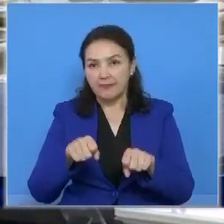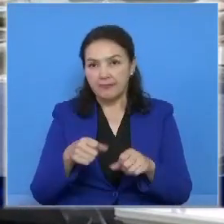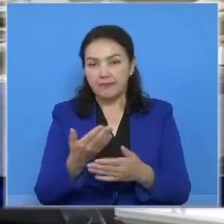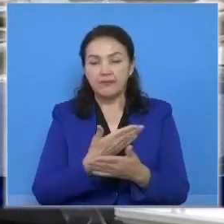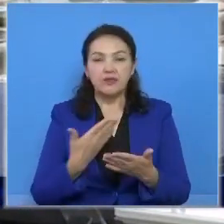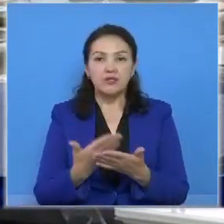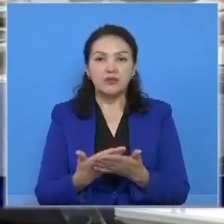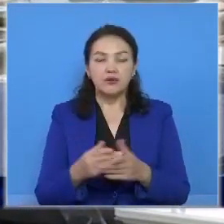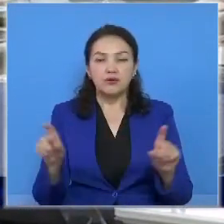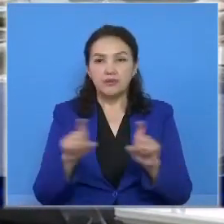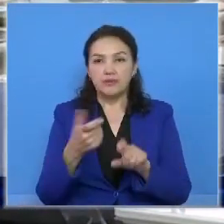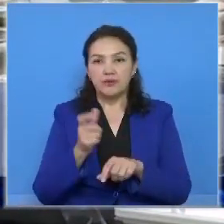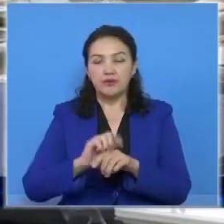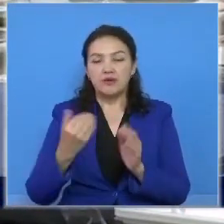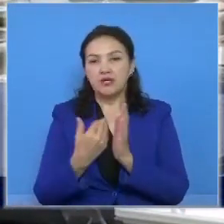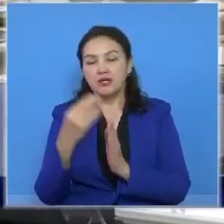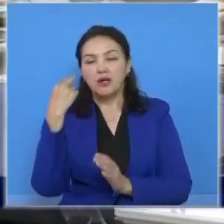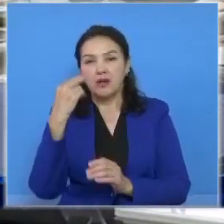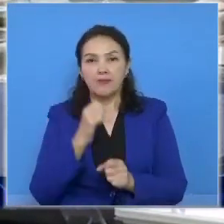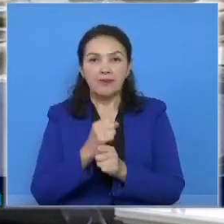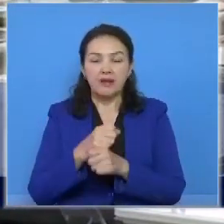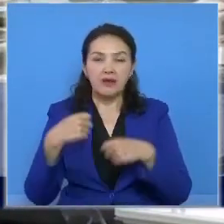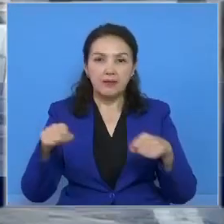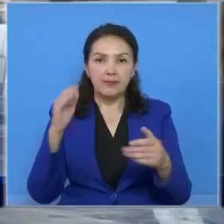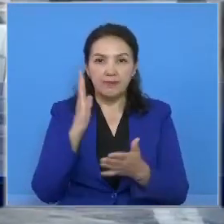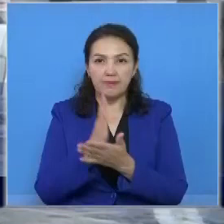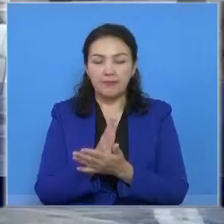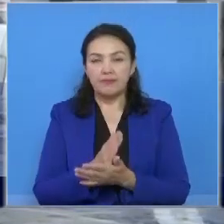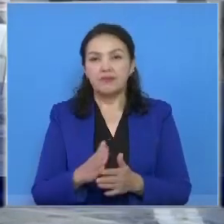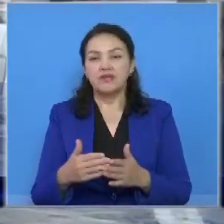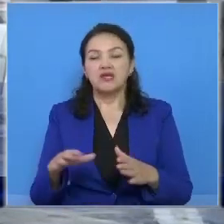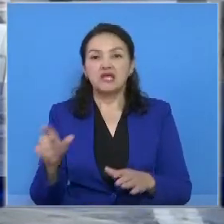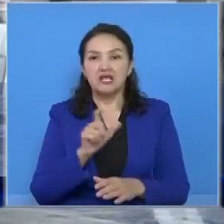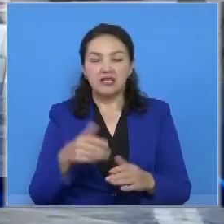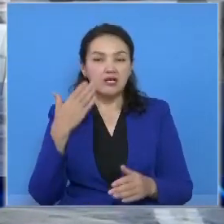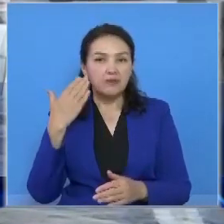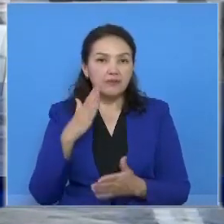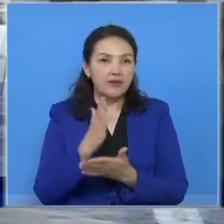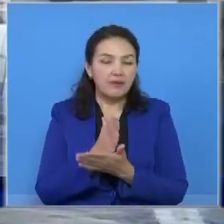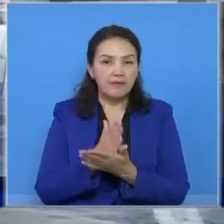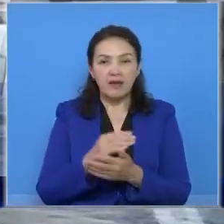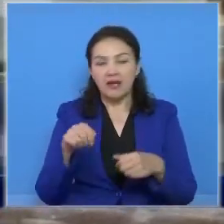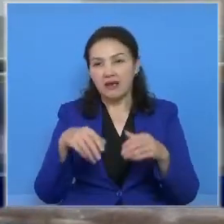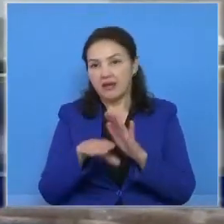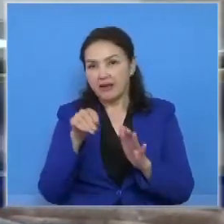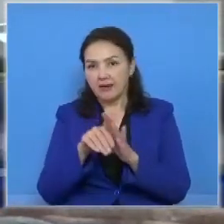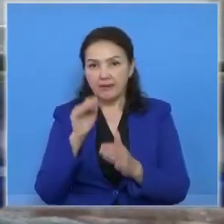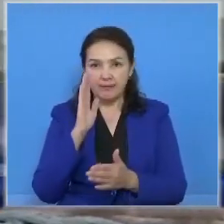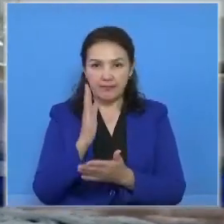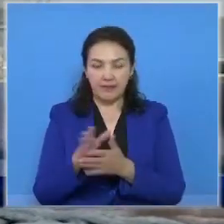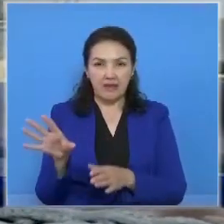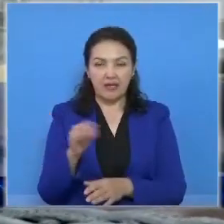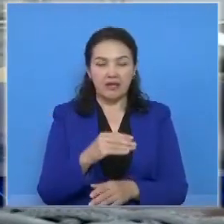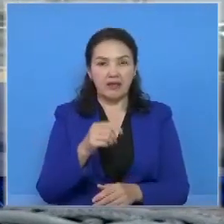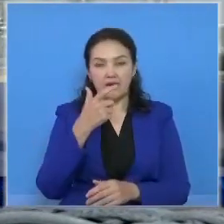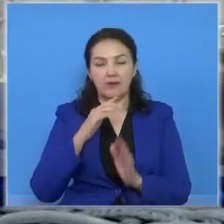Біздің дүкендерімізде өте жоғары сапада жасалынған тауарлар. Жұртшылық үшін жиі жеңілдіктер ұсынылып, тауарлар таңдауын арттырып отыр. Мұның бәрі